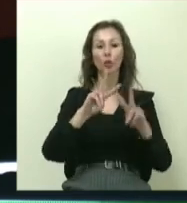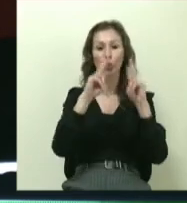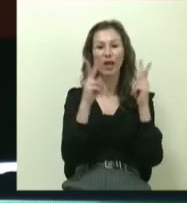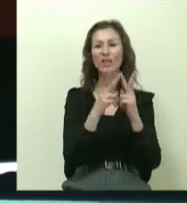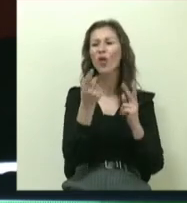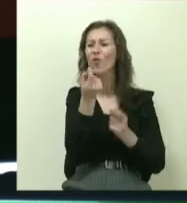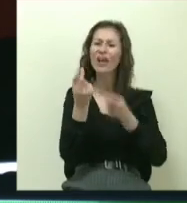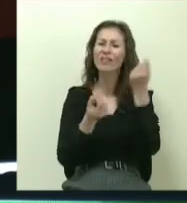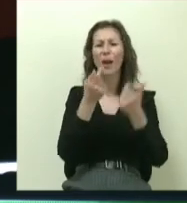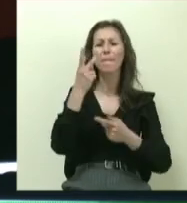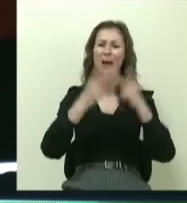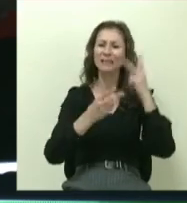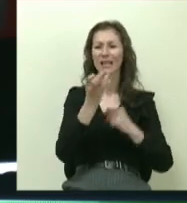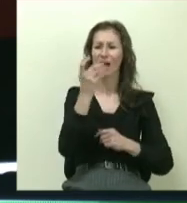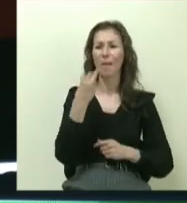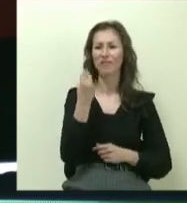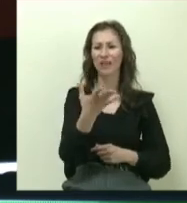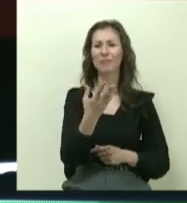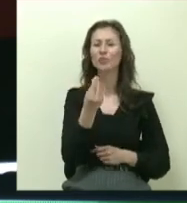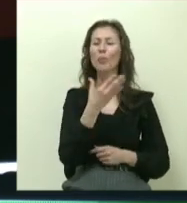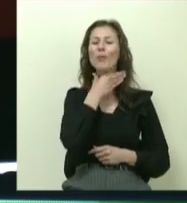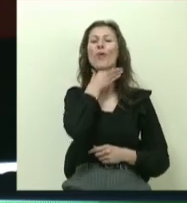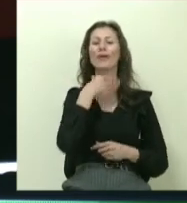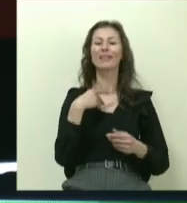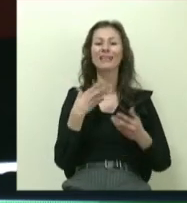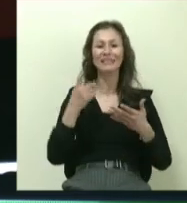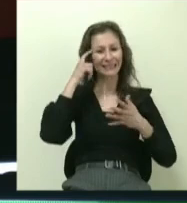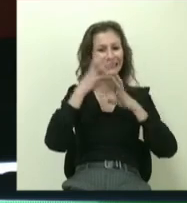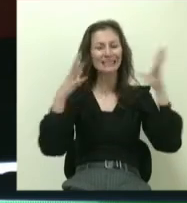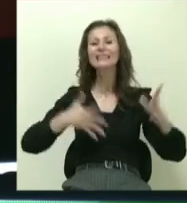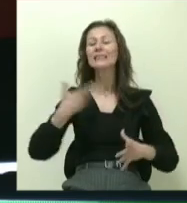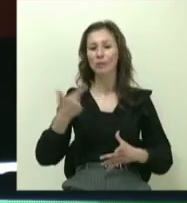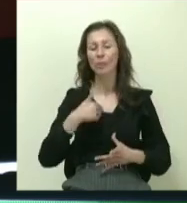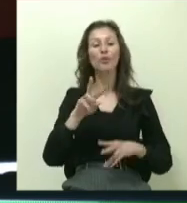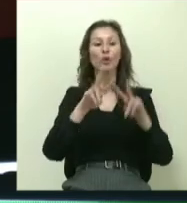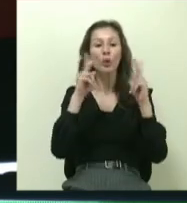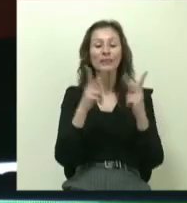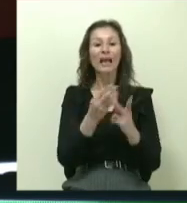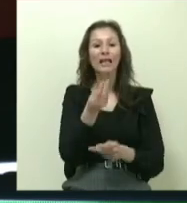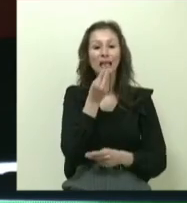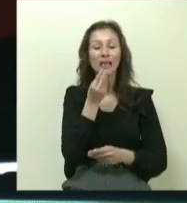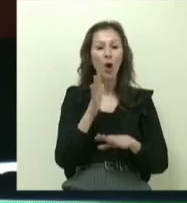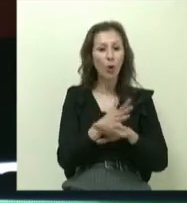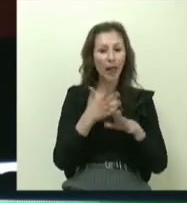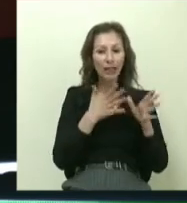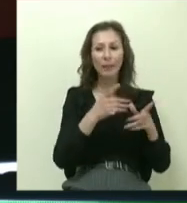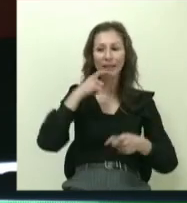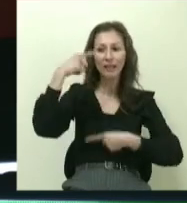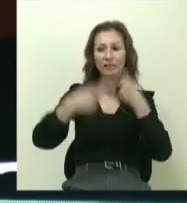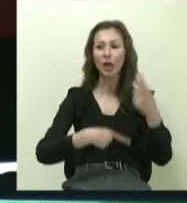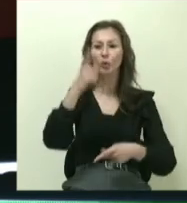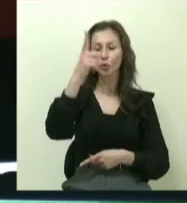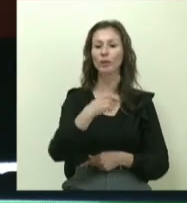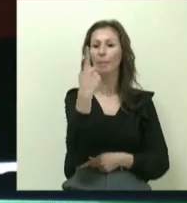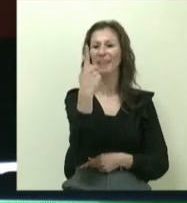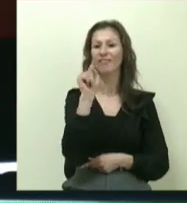ufak tefek bazı rakamlar vereyim sizi rakama boğmak istemiyorum çok küresel gıda üretimi yılda yüzde